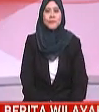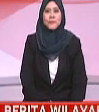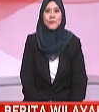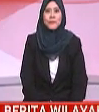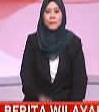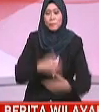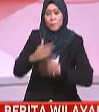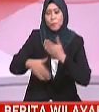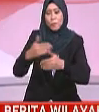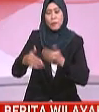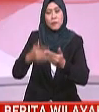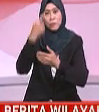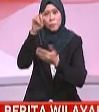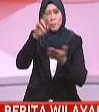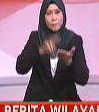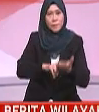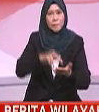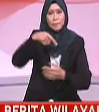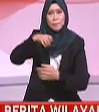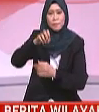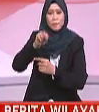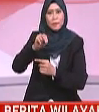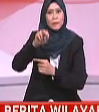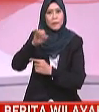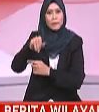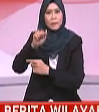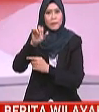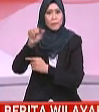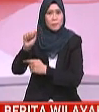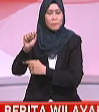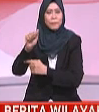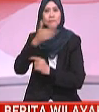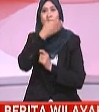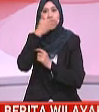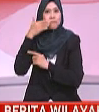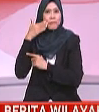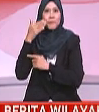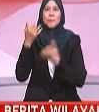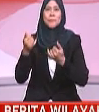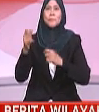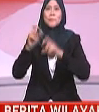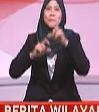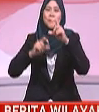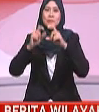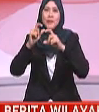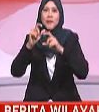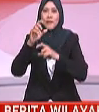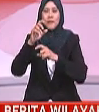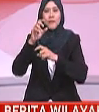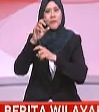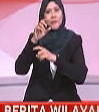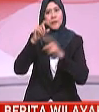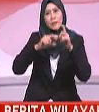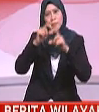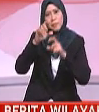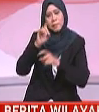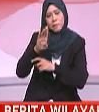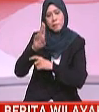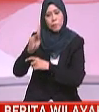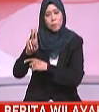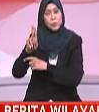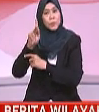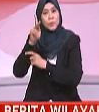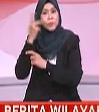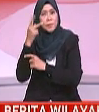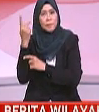Proses pendaftaran penjaja bagi 3 tapak bazar Ramadan di bawah seliaan Dewan Bandaraya Kuching Utara, DBKU, akan